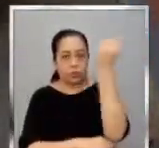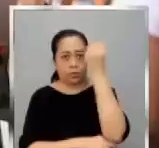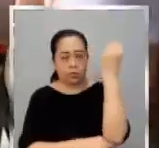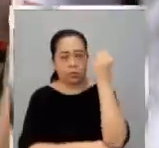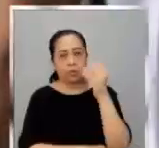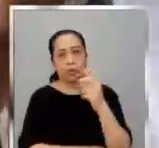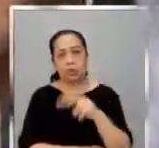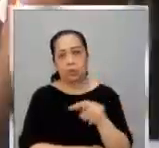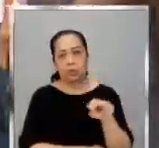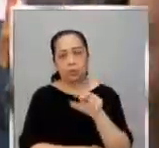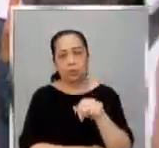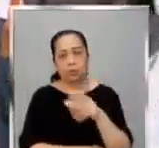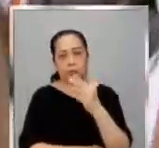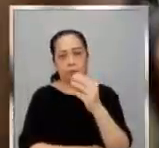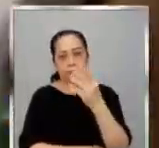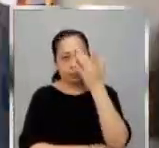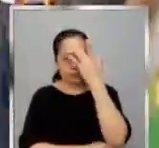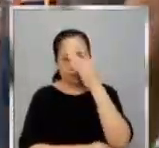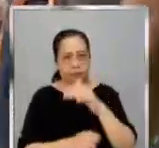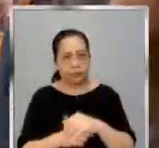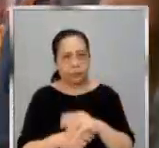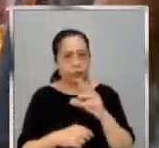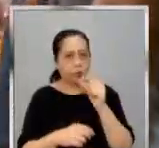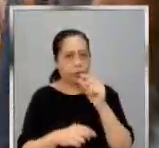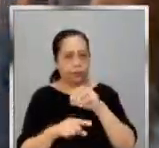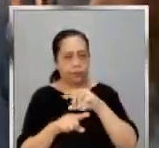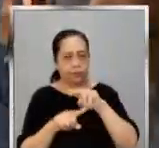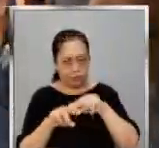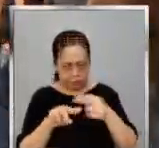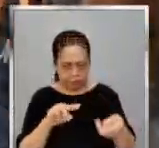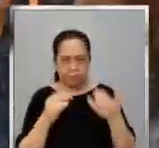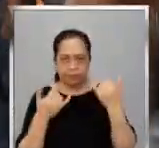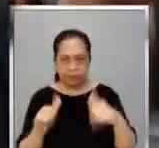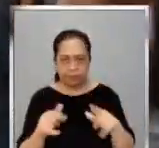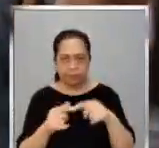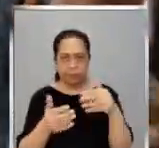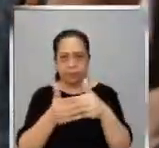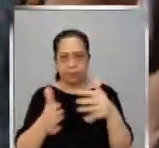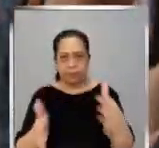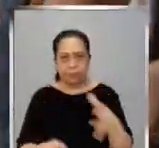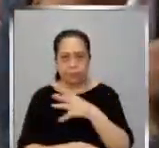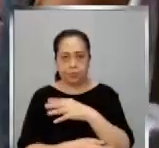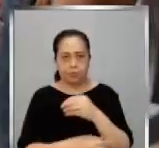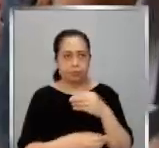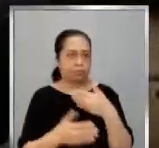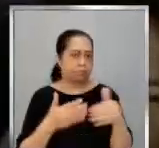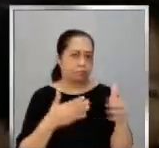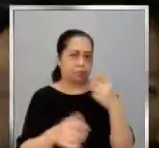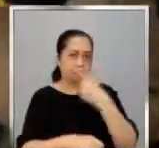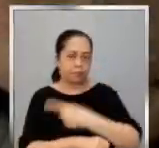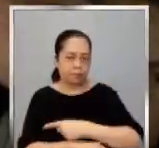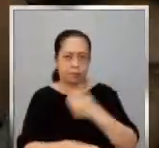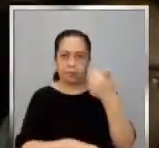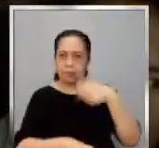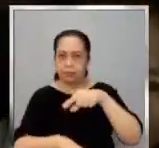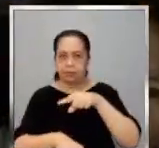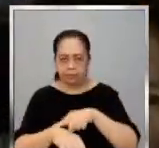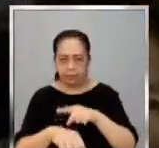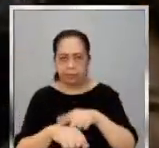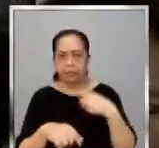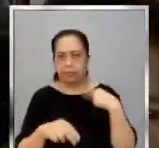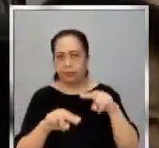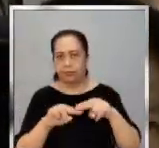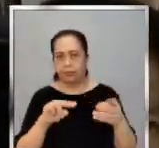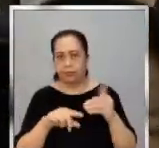and 50 centavos. May 20% pa ring discount sa mga estudyante anumang araw o oras. Ngayon, mga pasahero